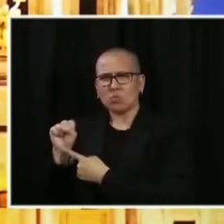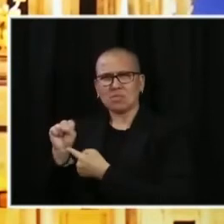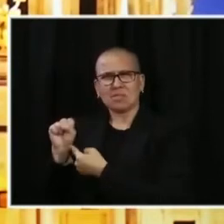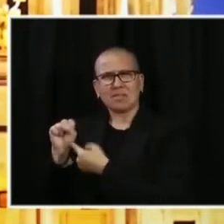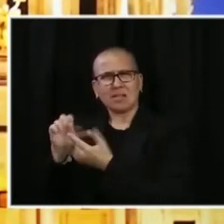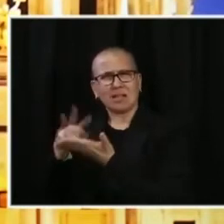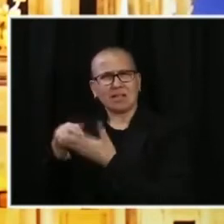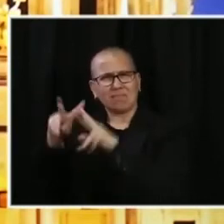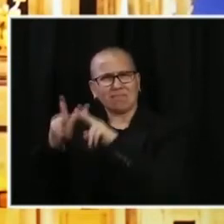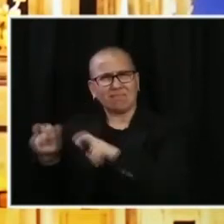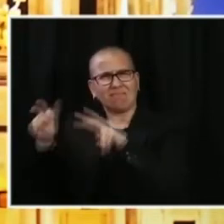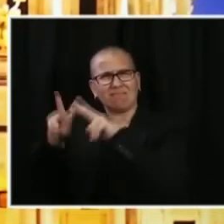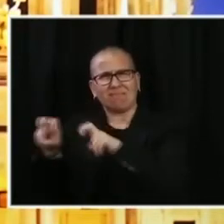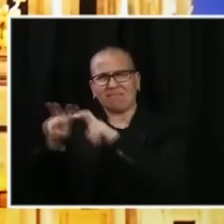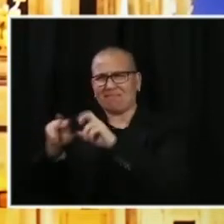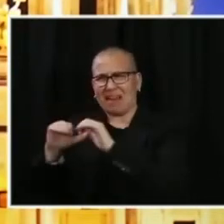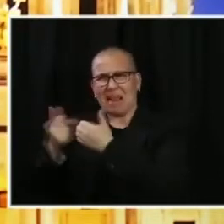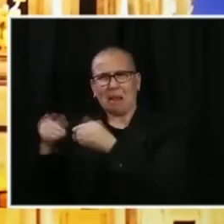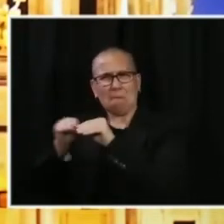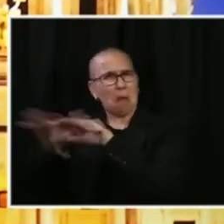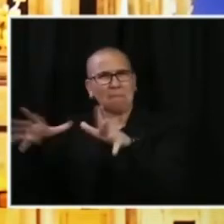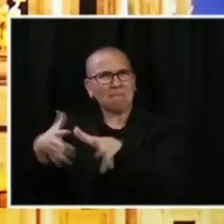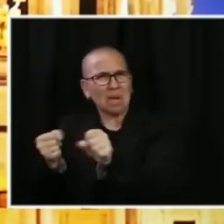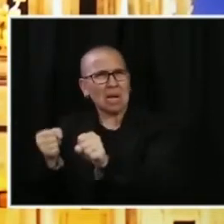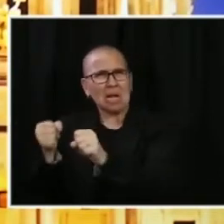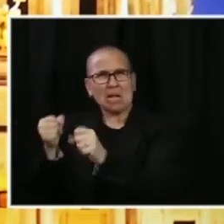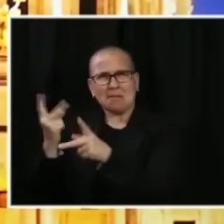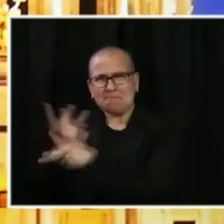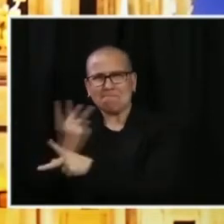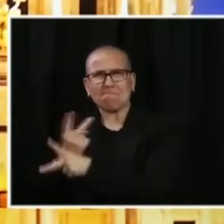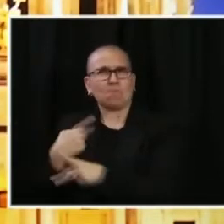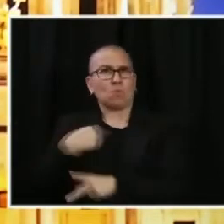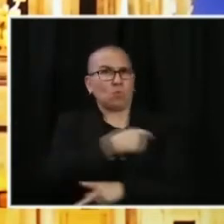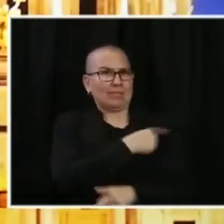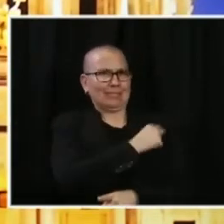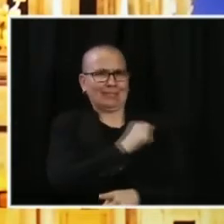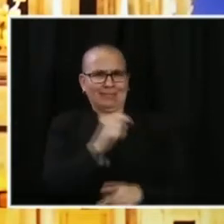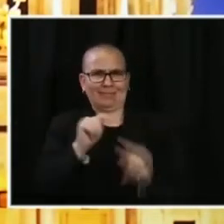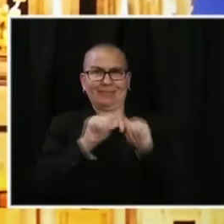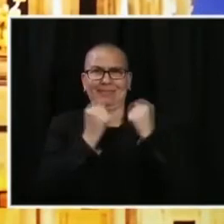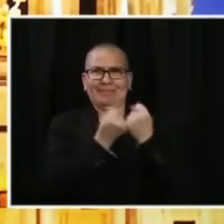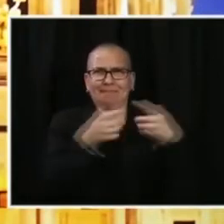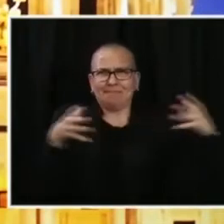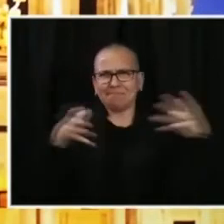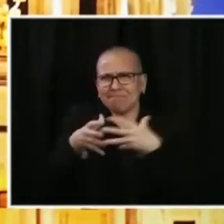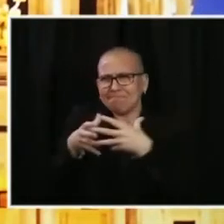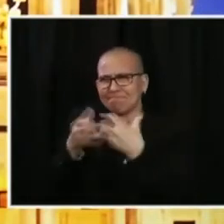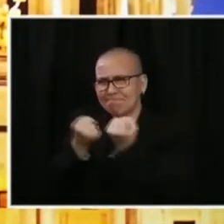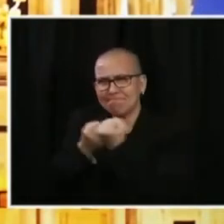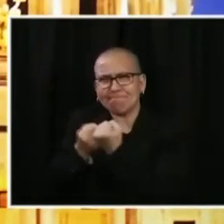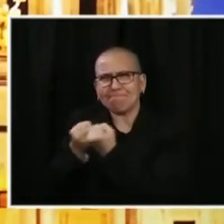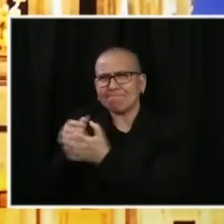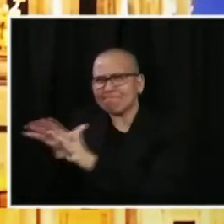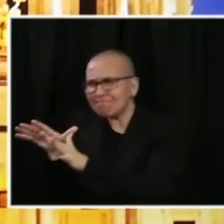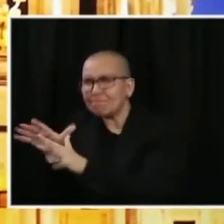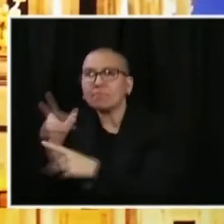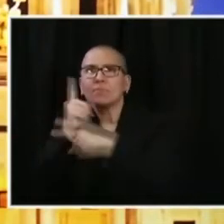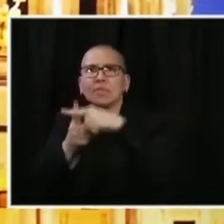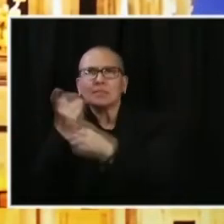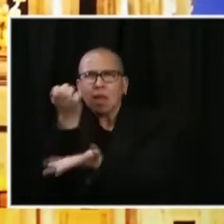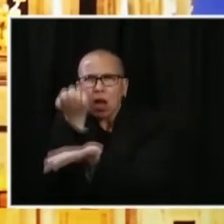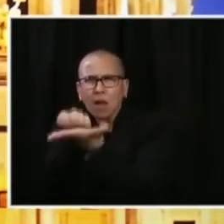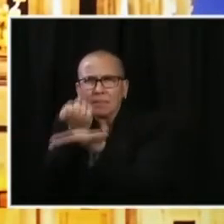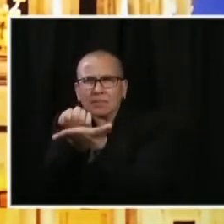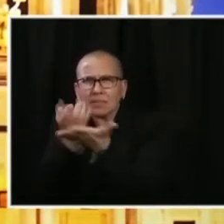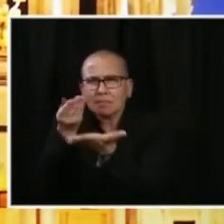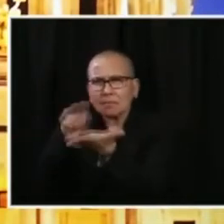nâng tự ta tập tự tin đùa bây giờ thì trẻ tàu rất kỹ mình là sợ à sự để thầu mình là sợ ta là một ba cái tàu mỗi kỹ